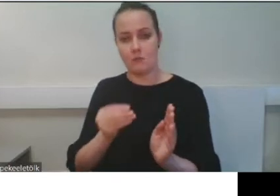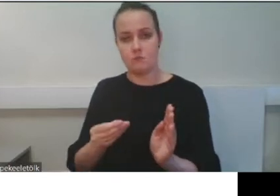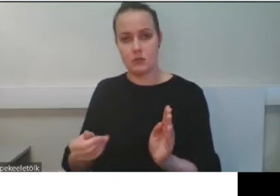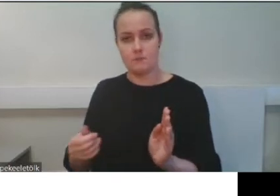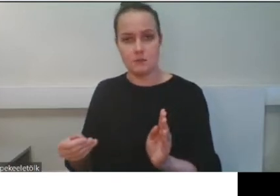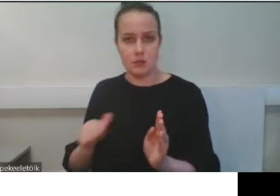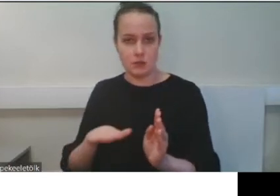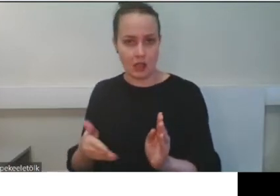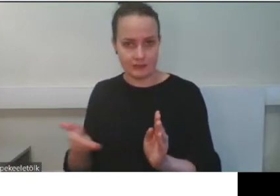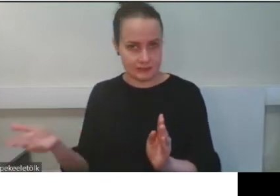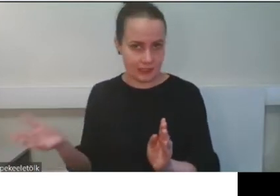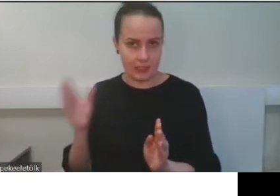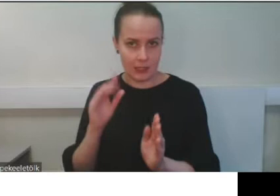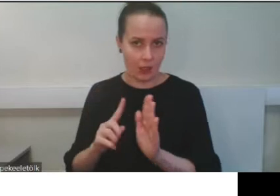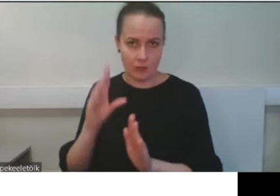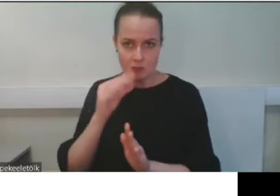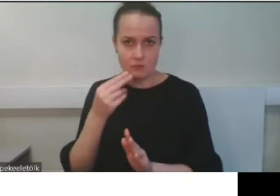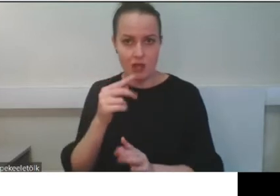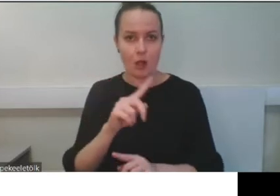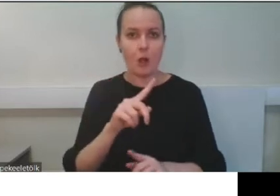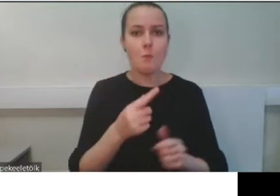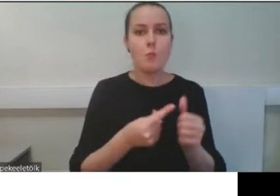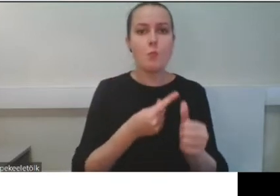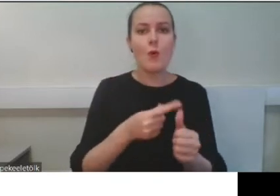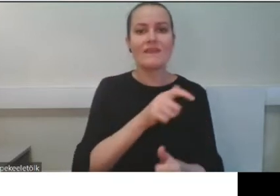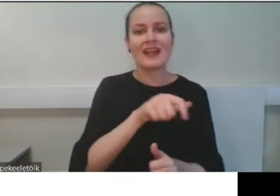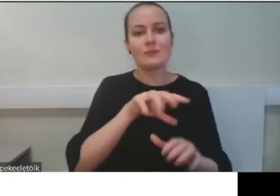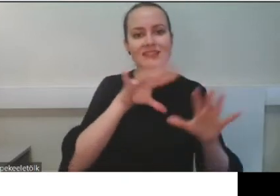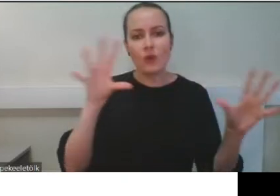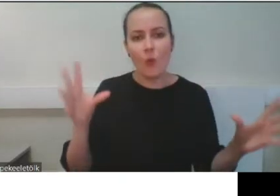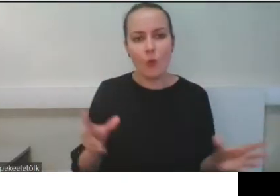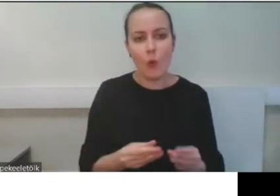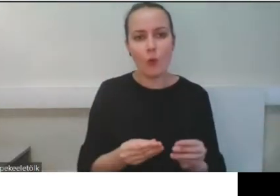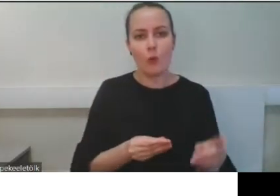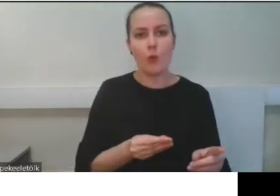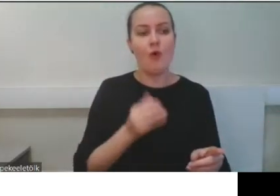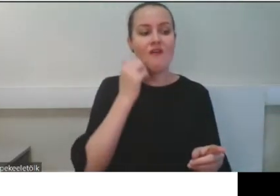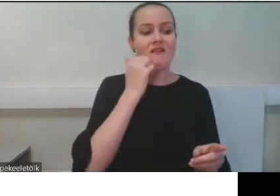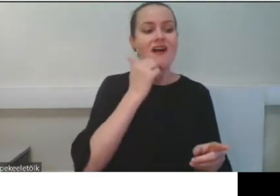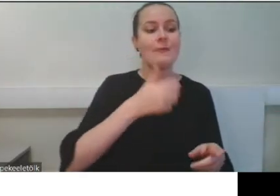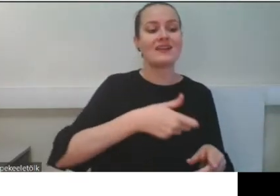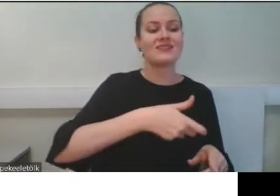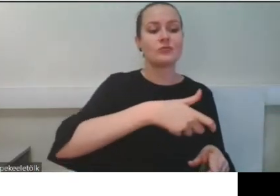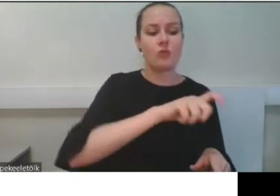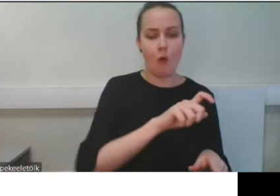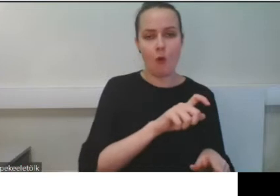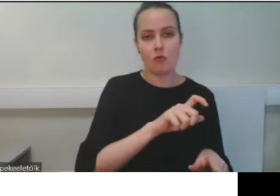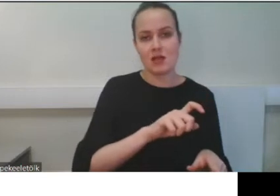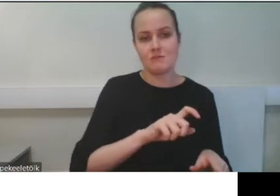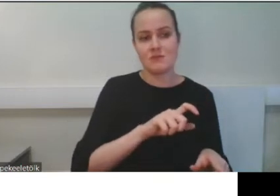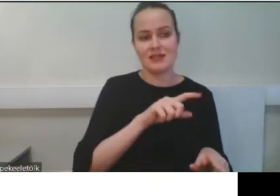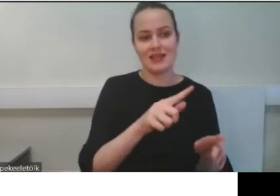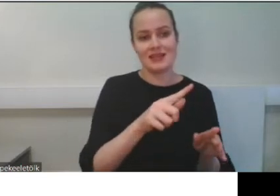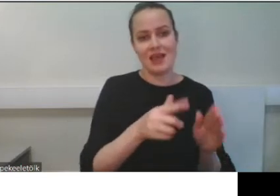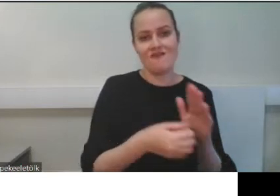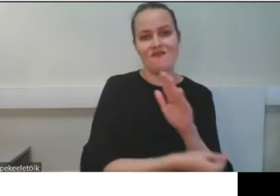sest tegelikkuses ka see näiteks vanaduspension ühel leibkonna liikmel võib mõjutada tema teiste leibkonna